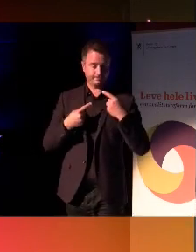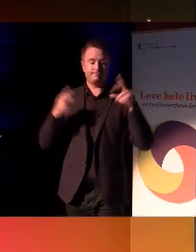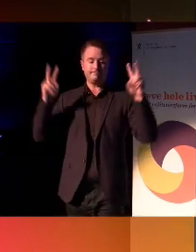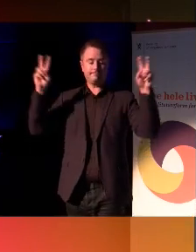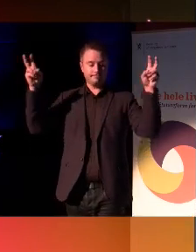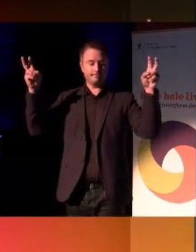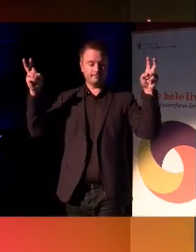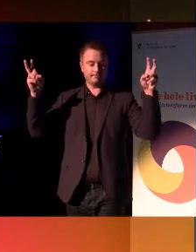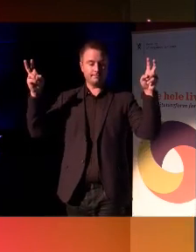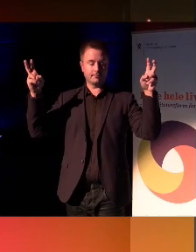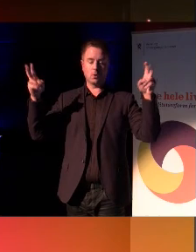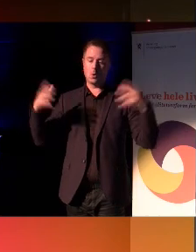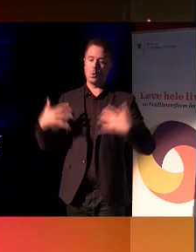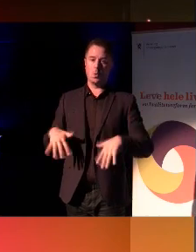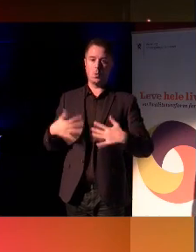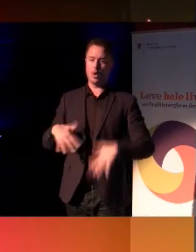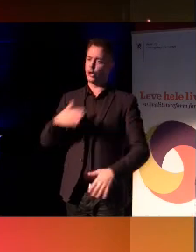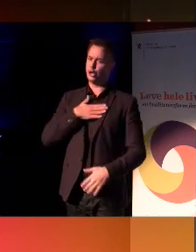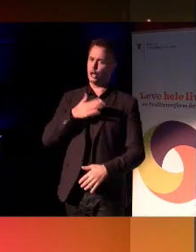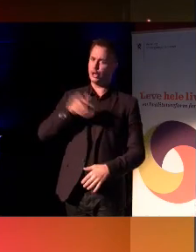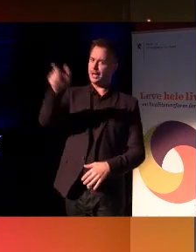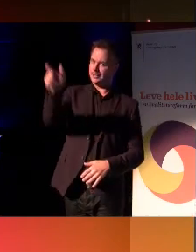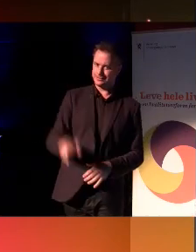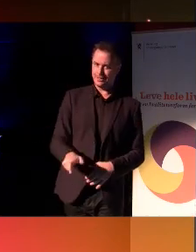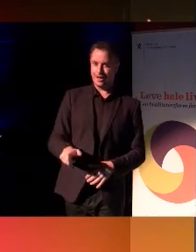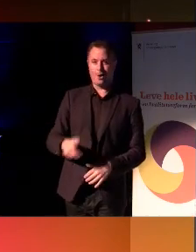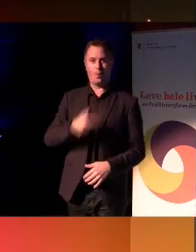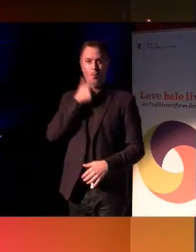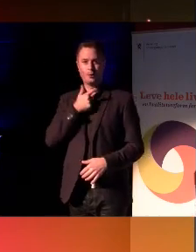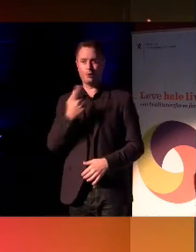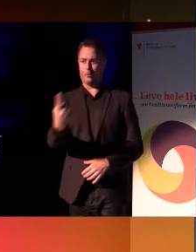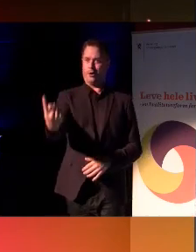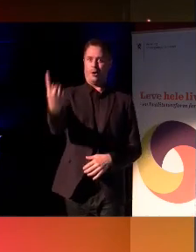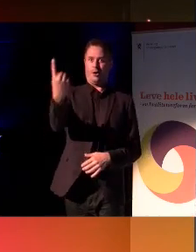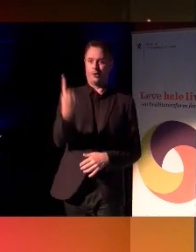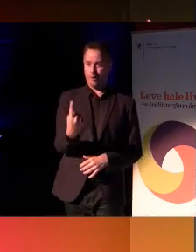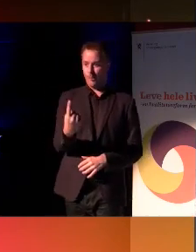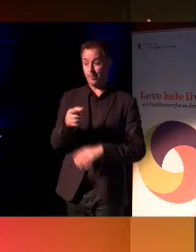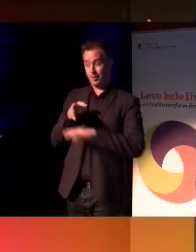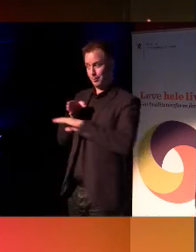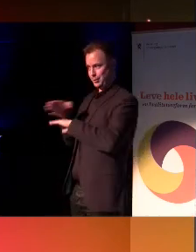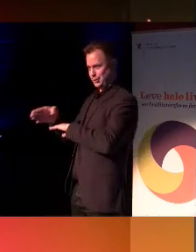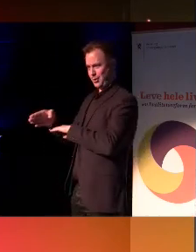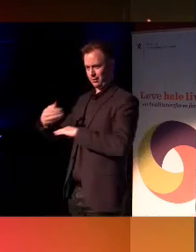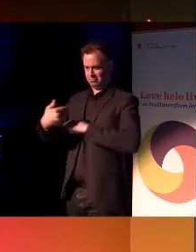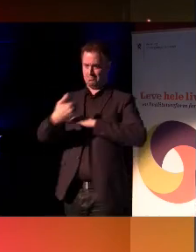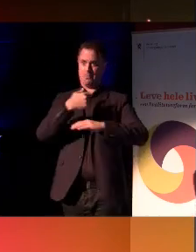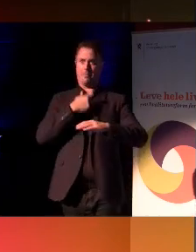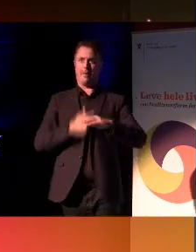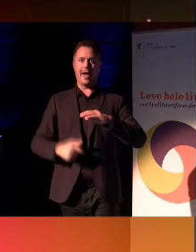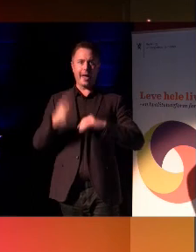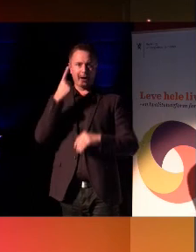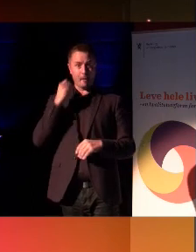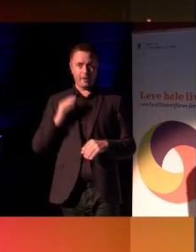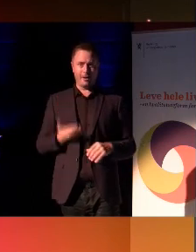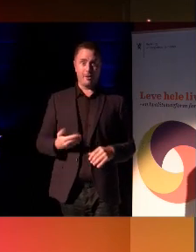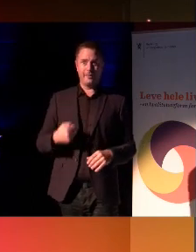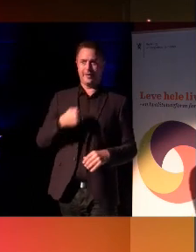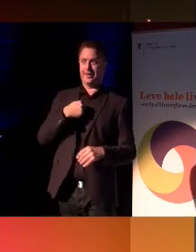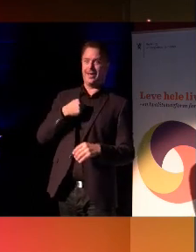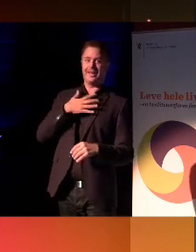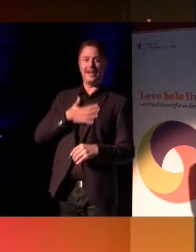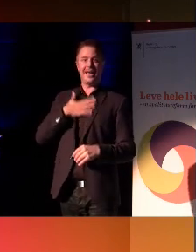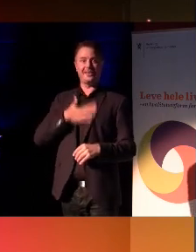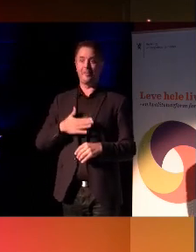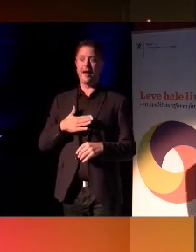Så sier jeg det at det var en kjøle kjekk kar. At den ungdommen kommer til en gammel dame som meg. Jeg gleder meg til han kommer